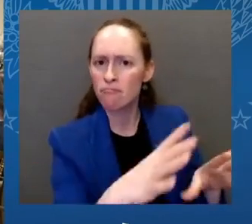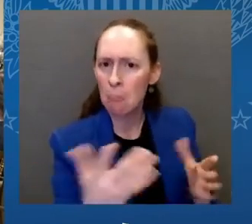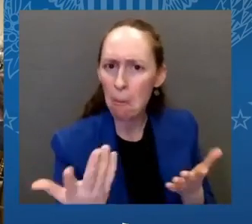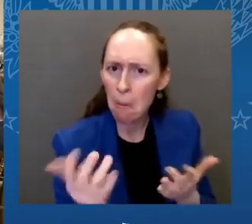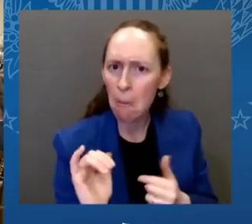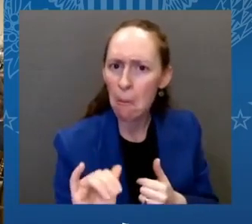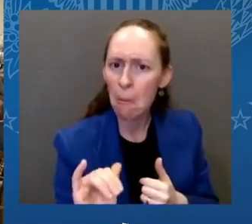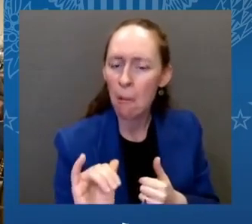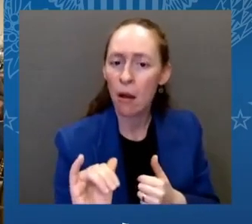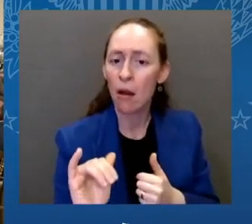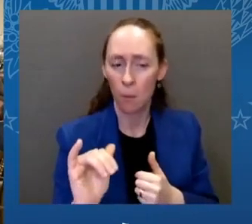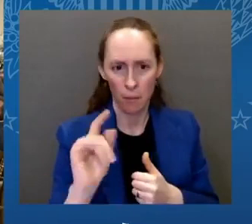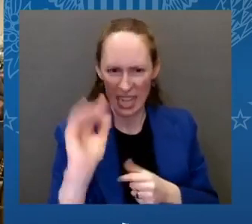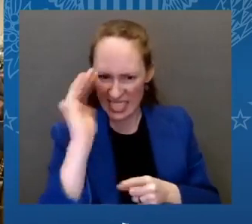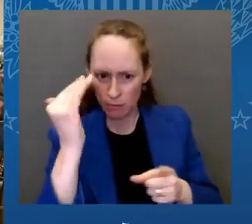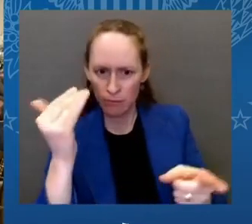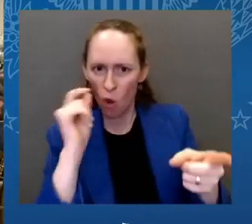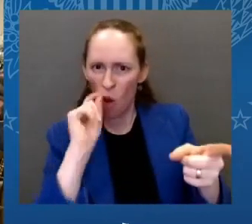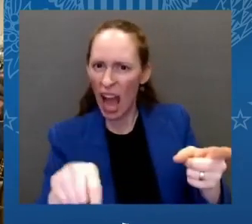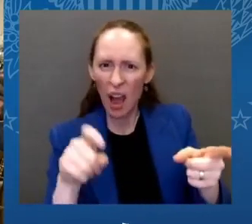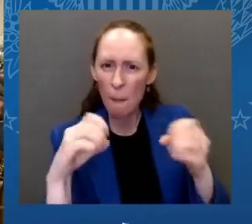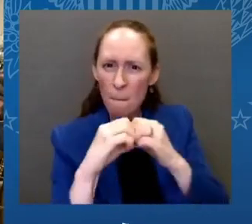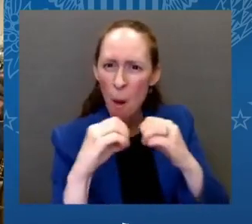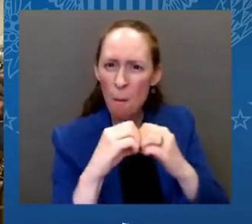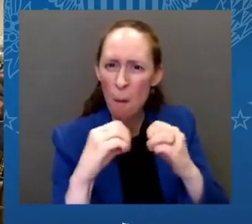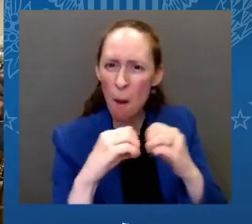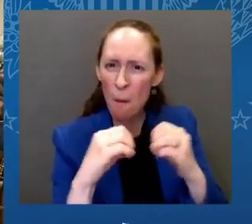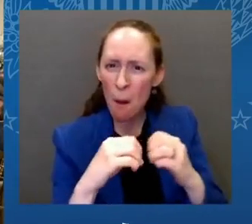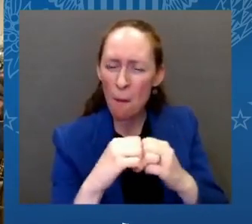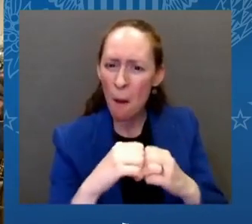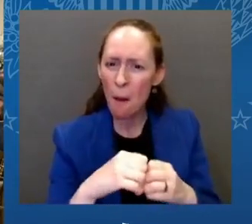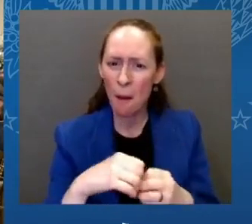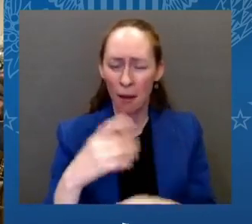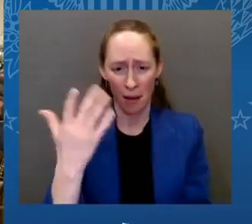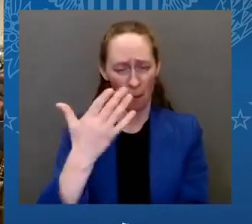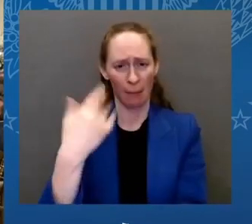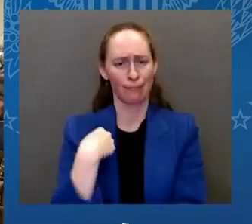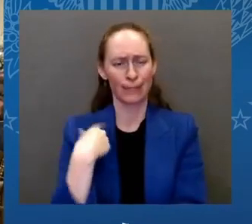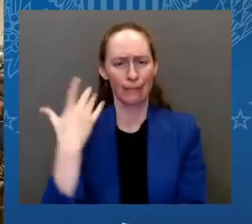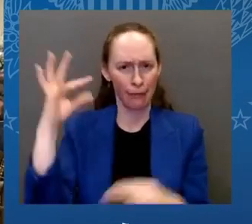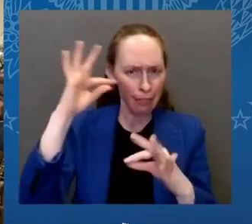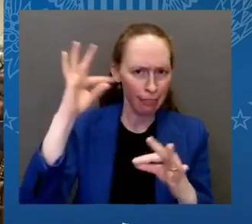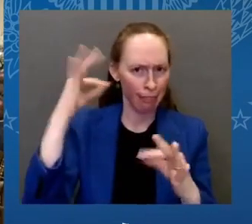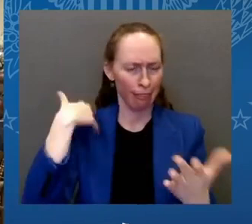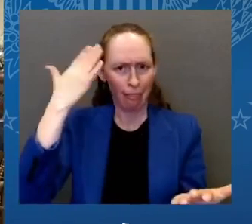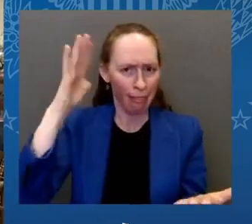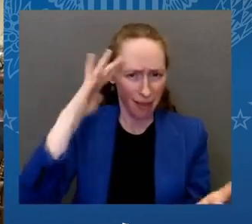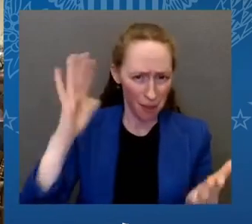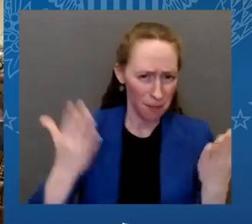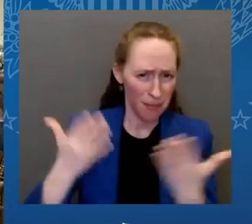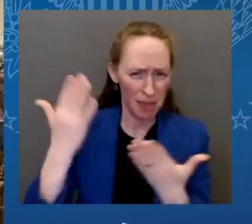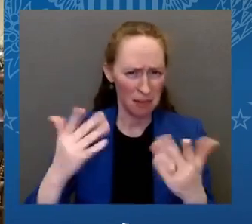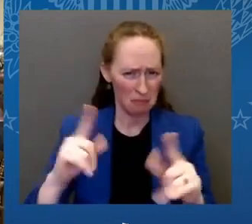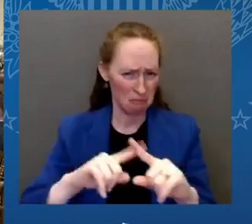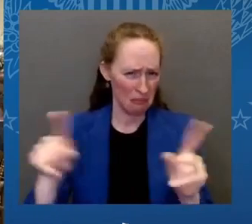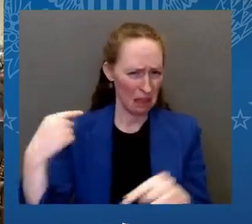додаткові озброєння, такі як ракети «Атакамс». Отже, чи може я наївна, але